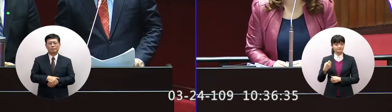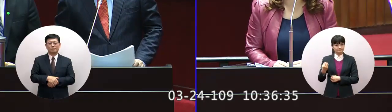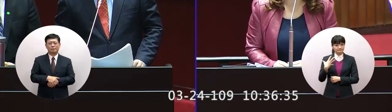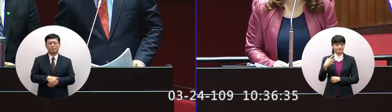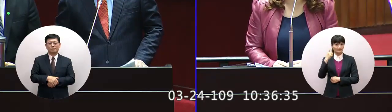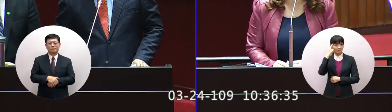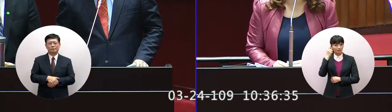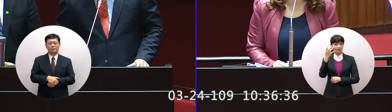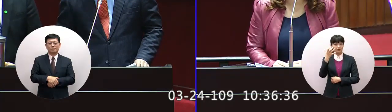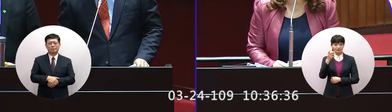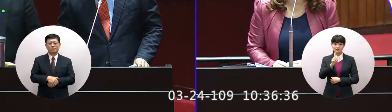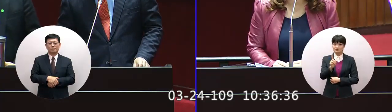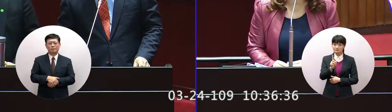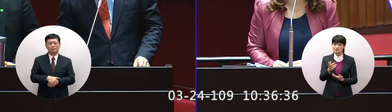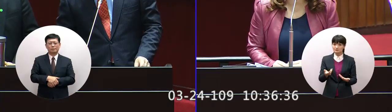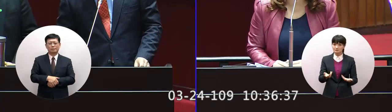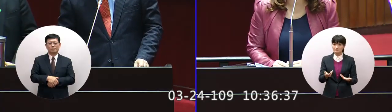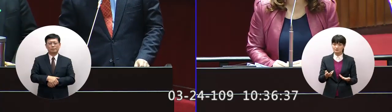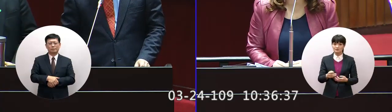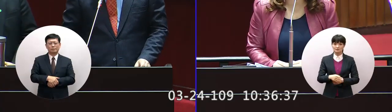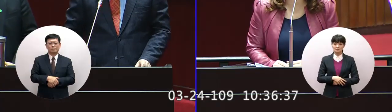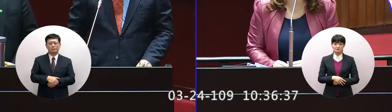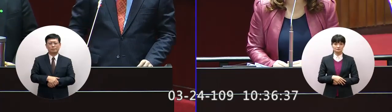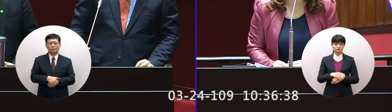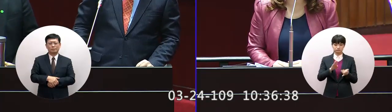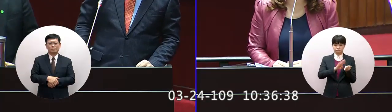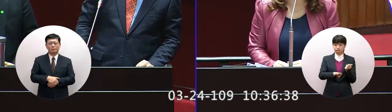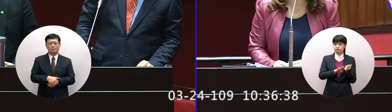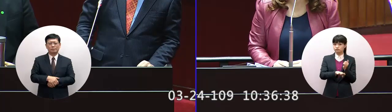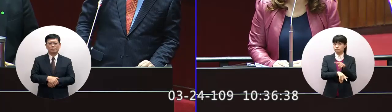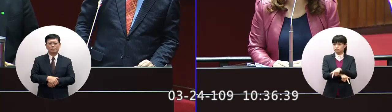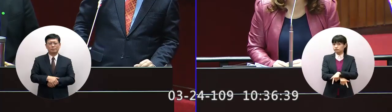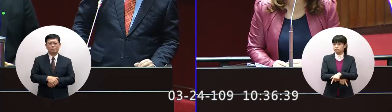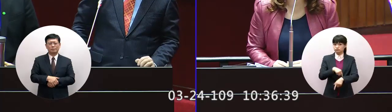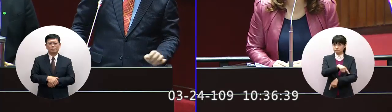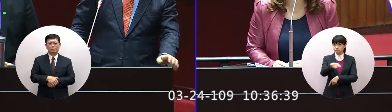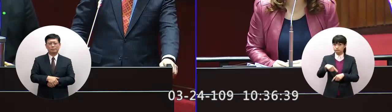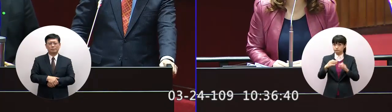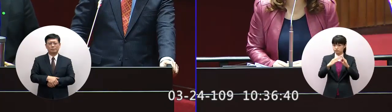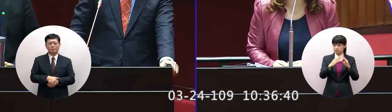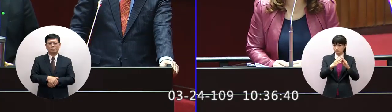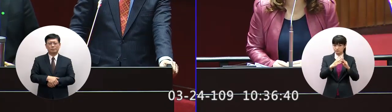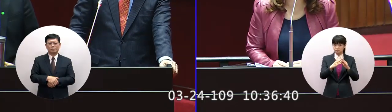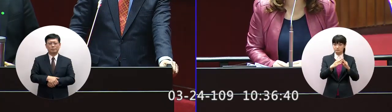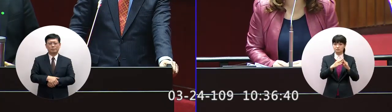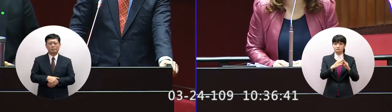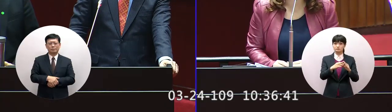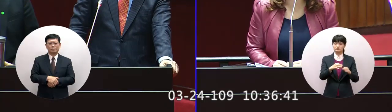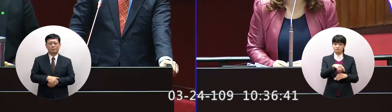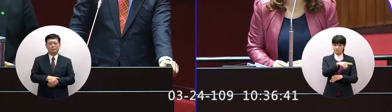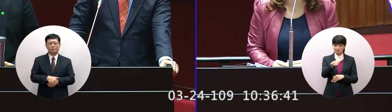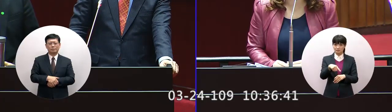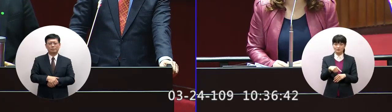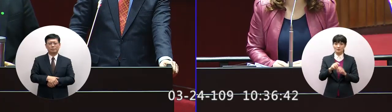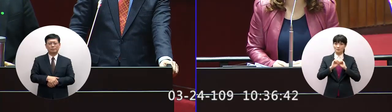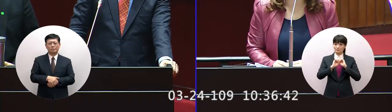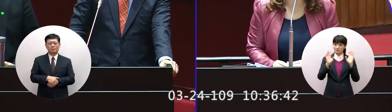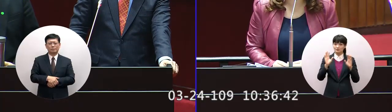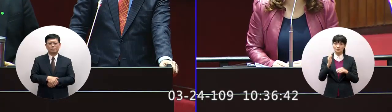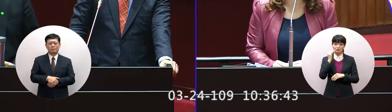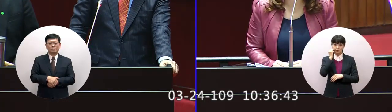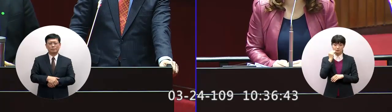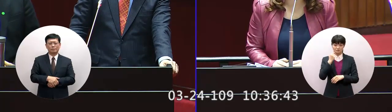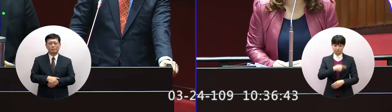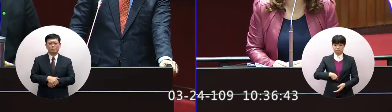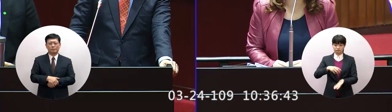像南部呢有些银行呢就是要求，就是说未涉及的这个新住民要去他们银行贷